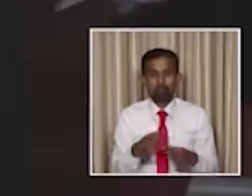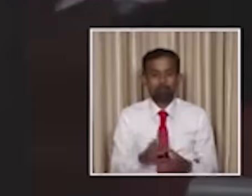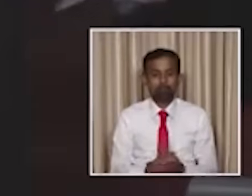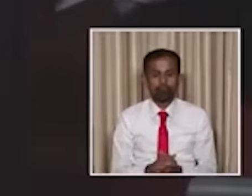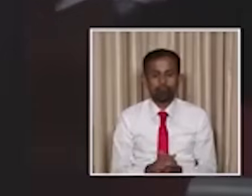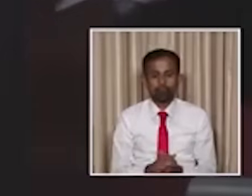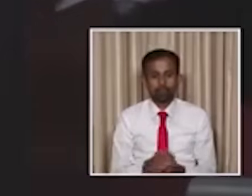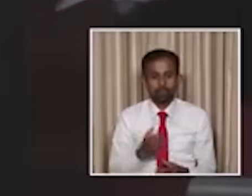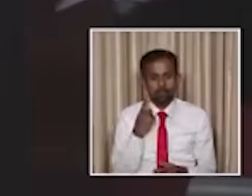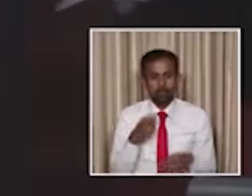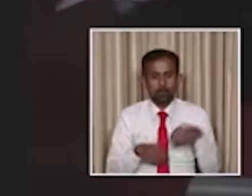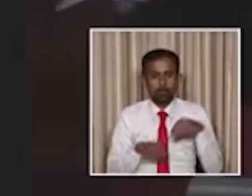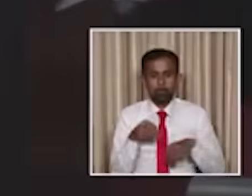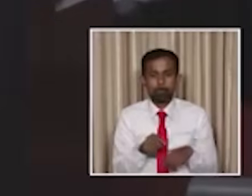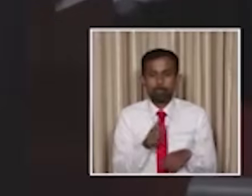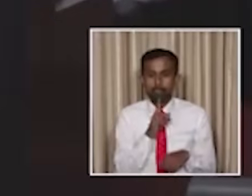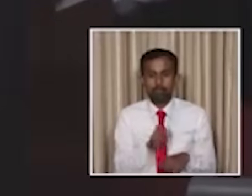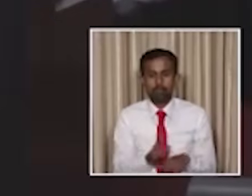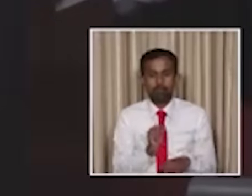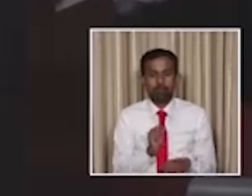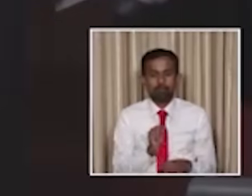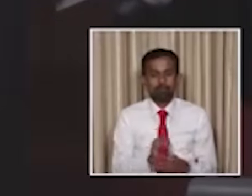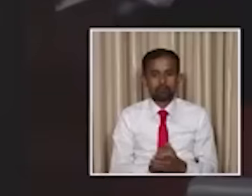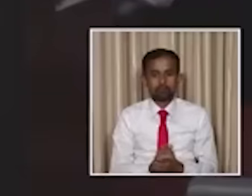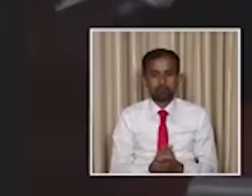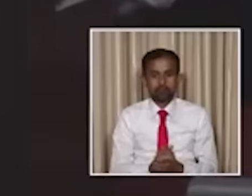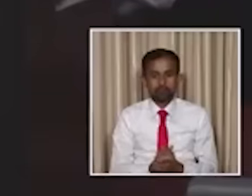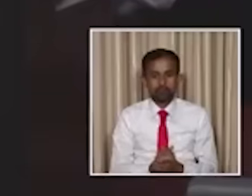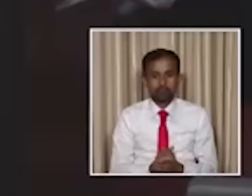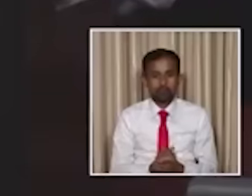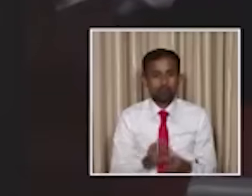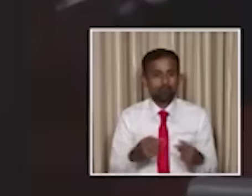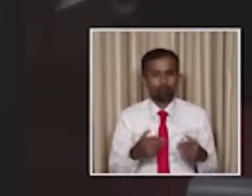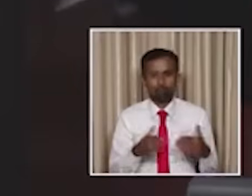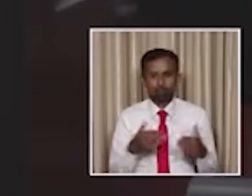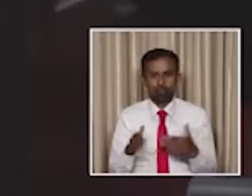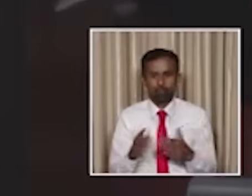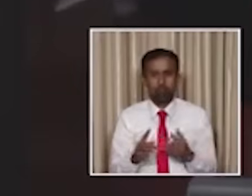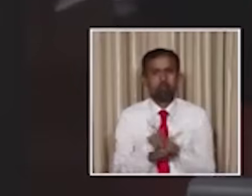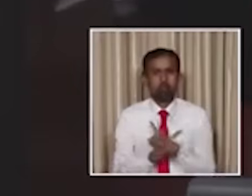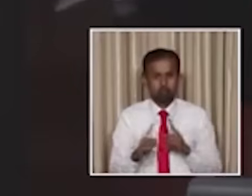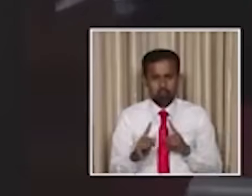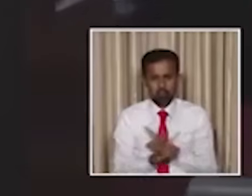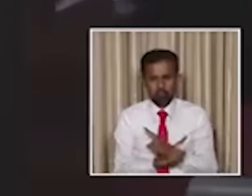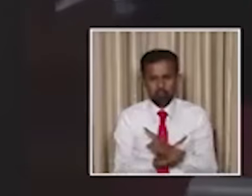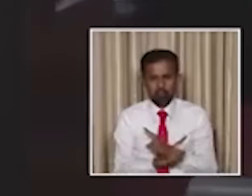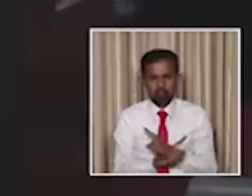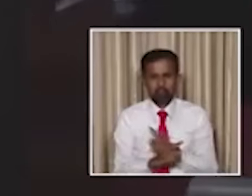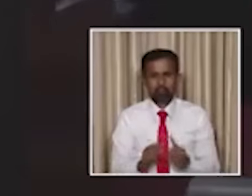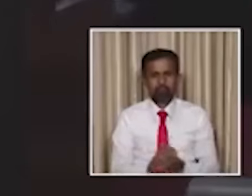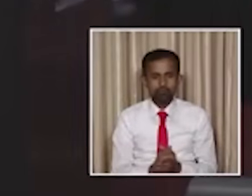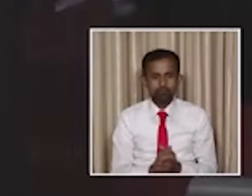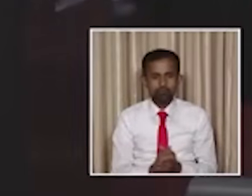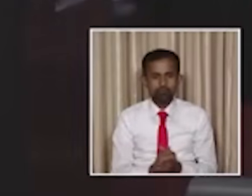என்பது மாறி மாறியே அமைந்து வருகின்றது. அது எந்த நாடுகள் என்று பாகுபாடு பார்ப்பதில்லை. ஆனால்